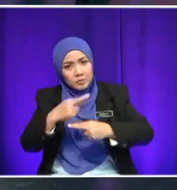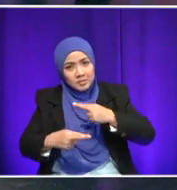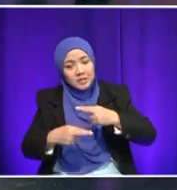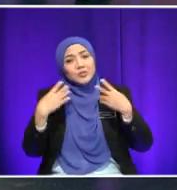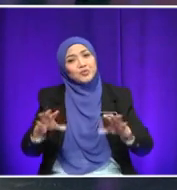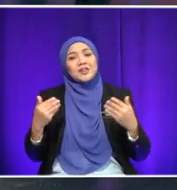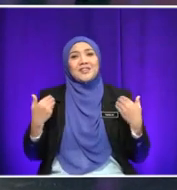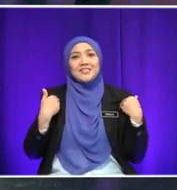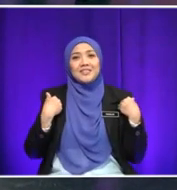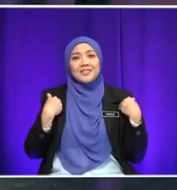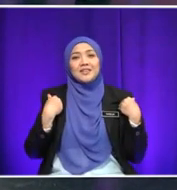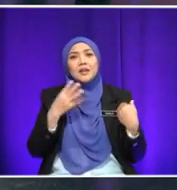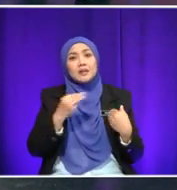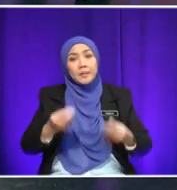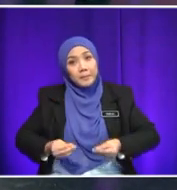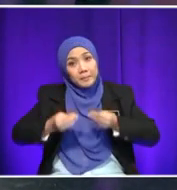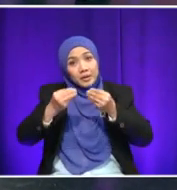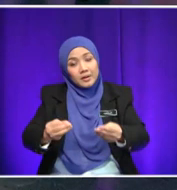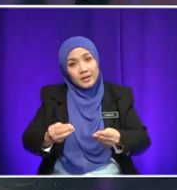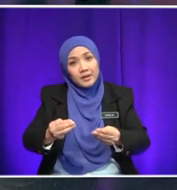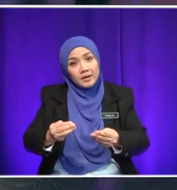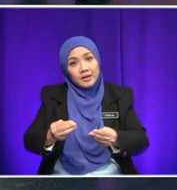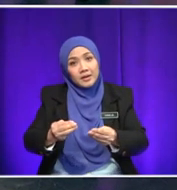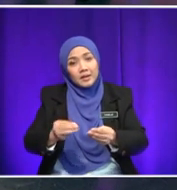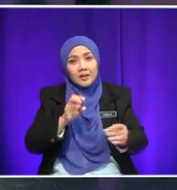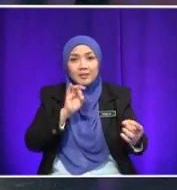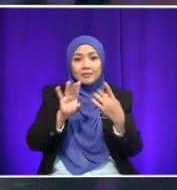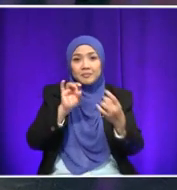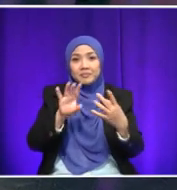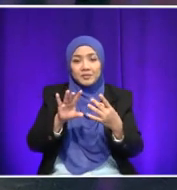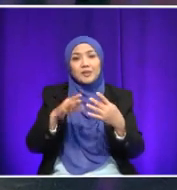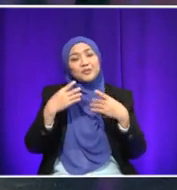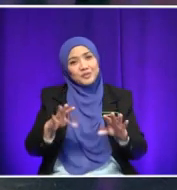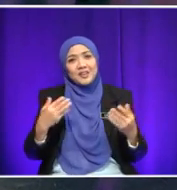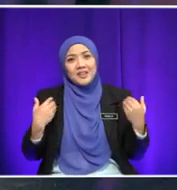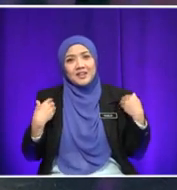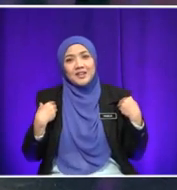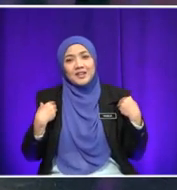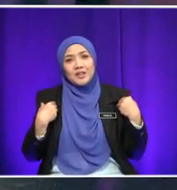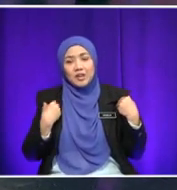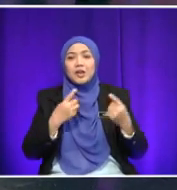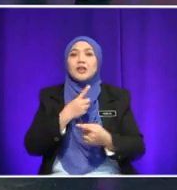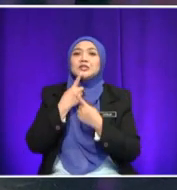sudah ada dan memberi komen atas apa yang dilakukan pun sudah ada apalagi